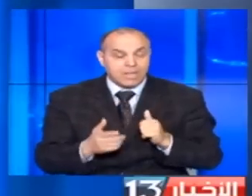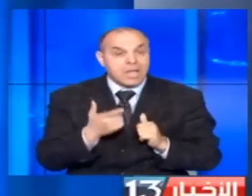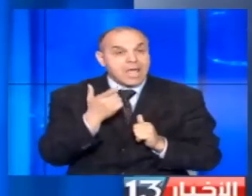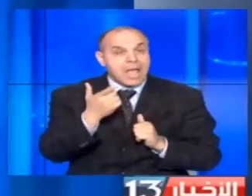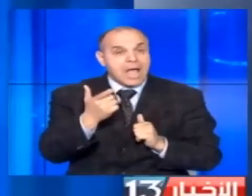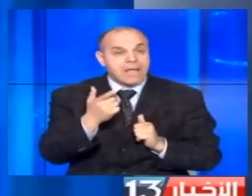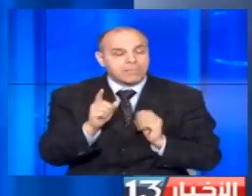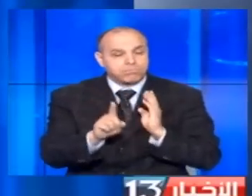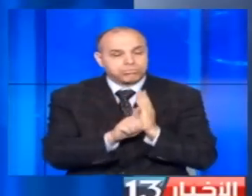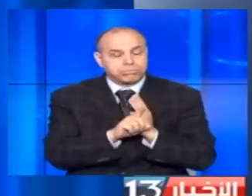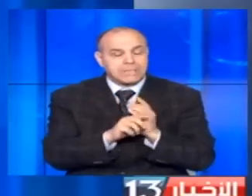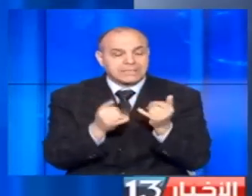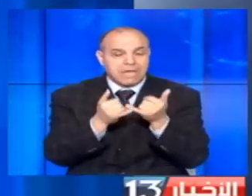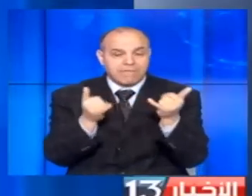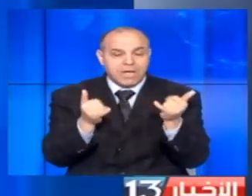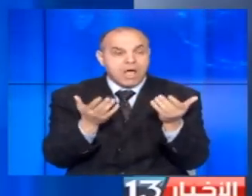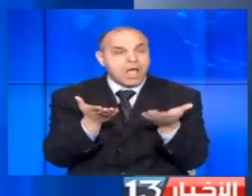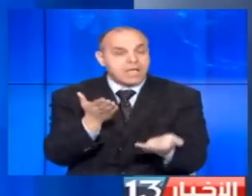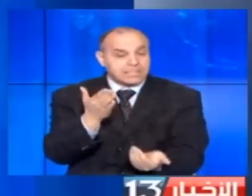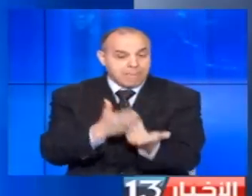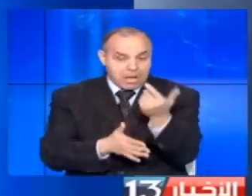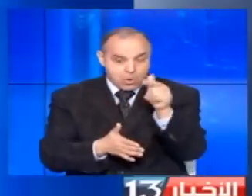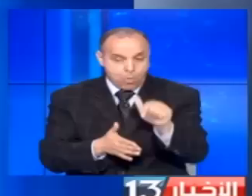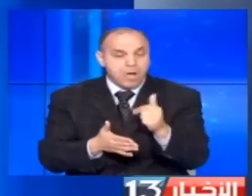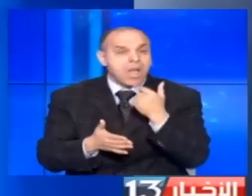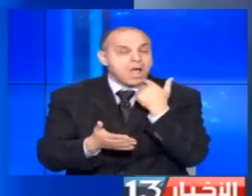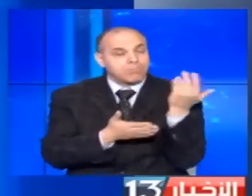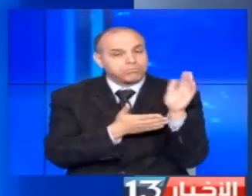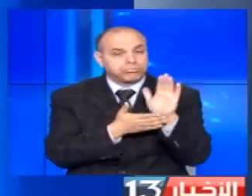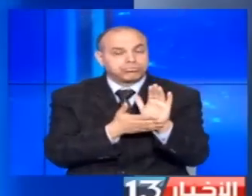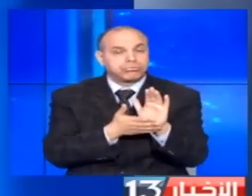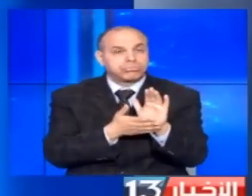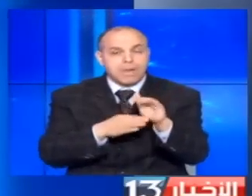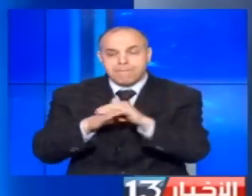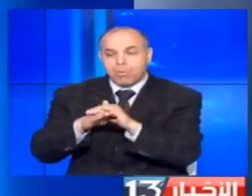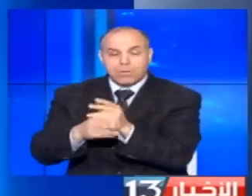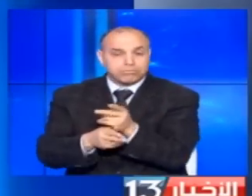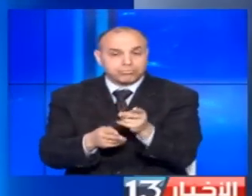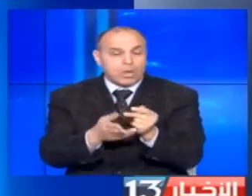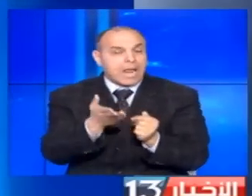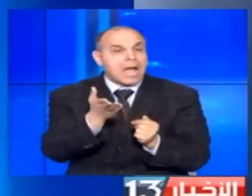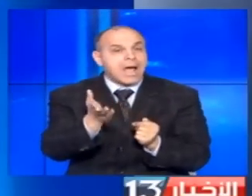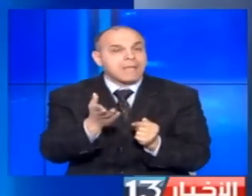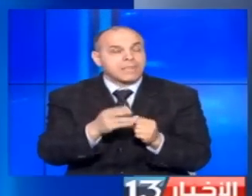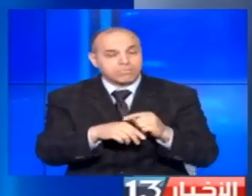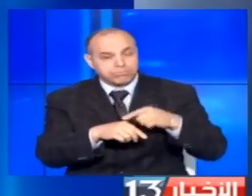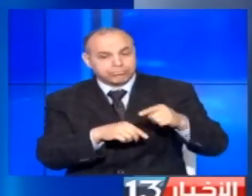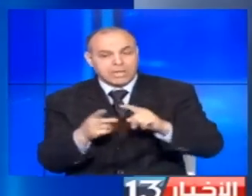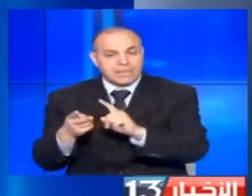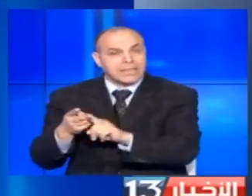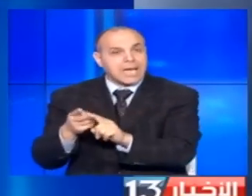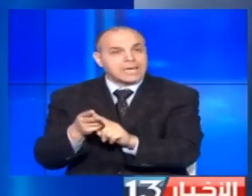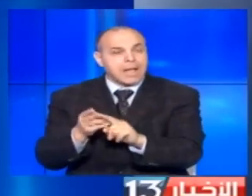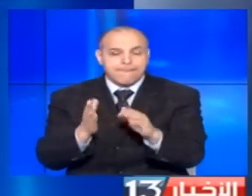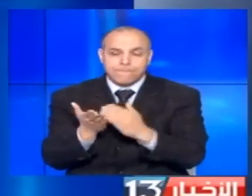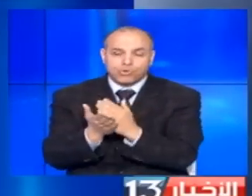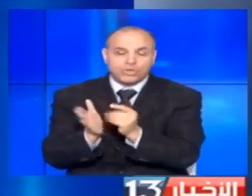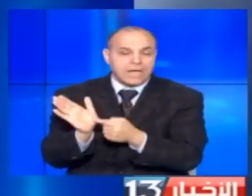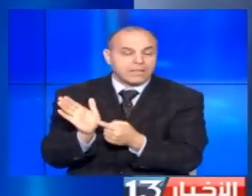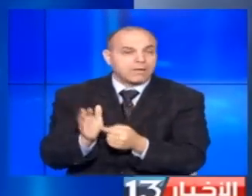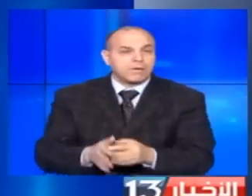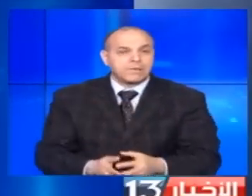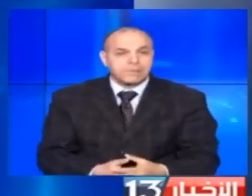خلال ملتقى صحفي التتام صباح اليوم عرضوا ابرز المحاور التي تضمنتها المرحله الثانيه لهذا